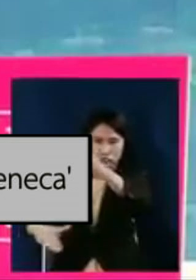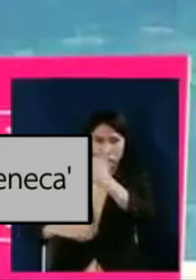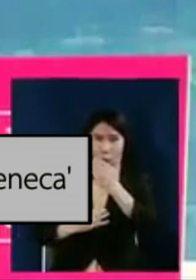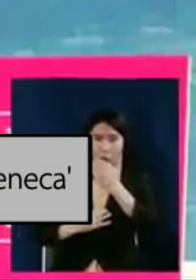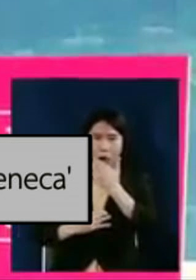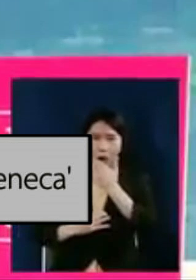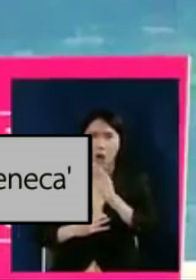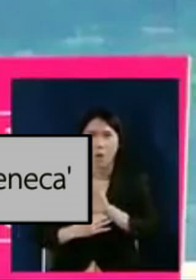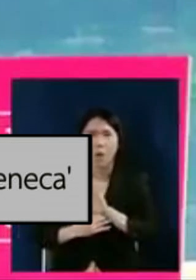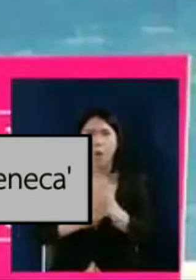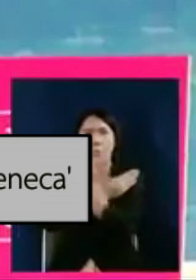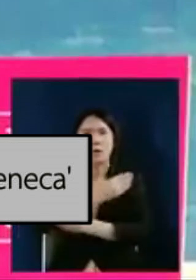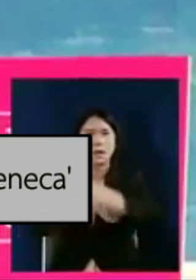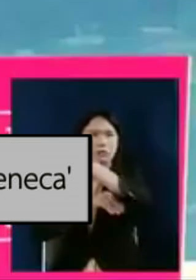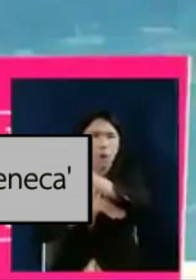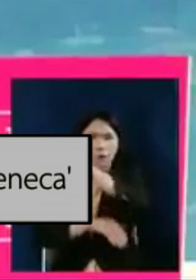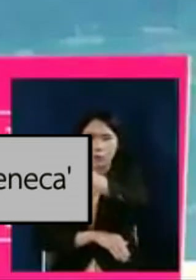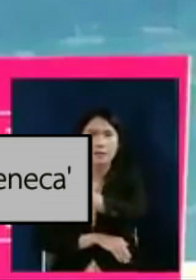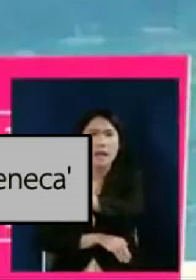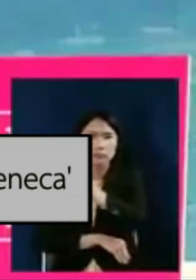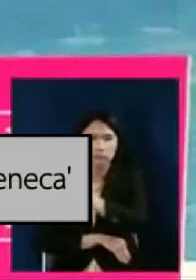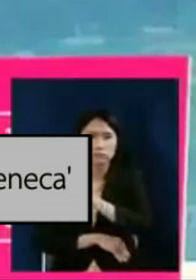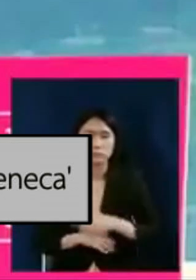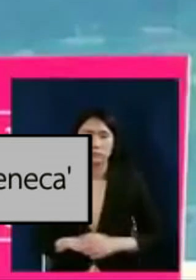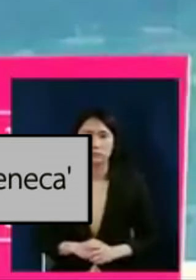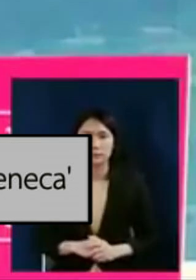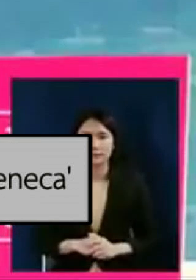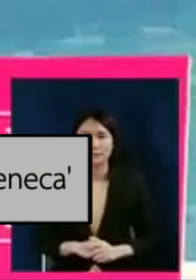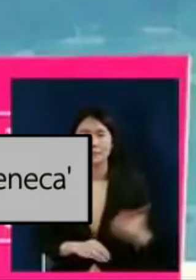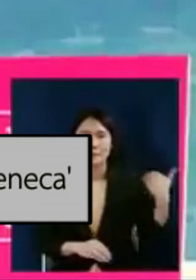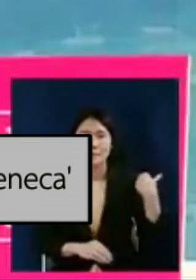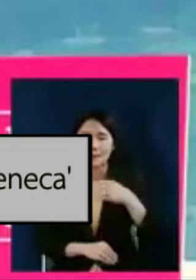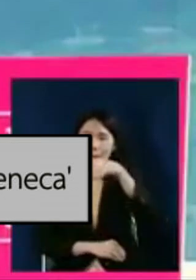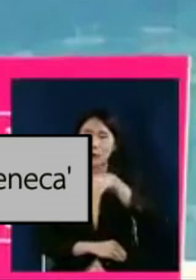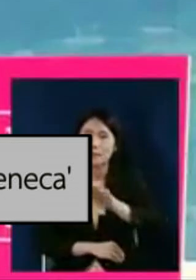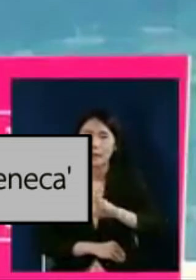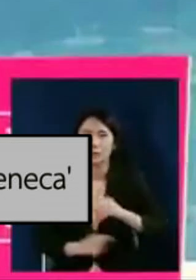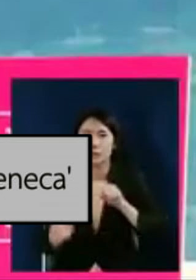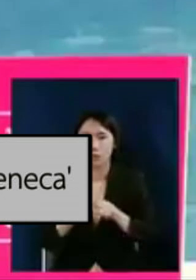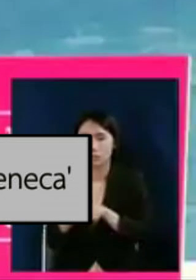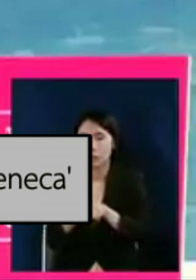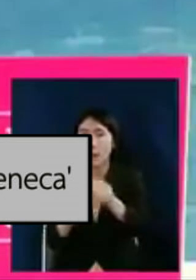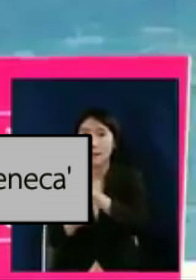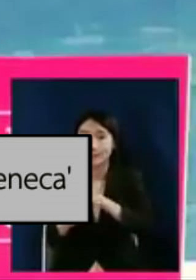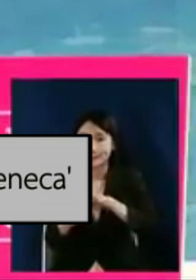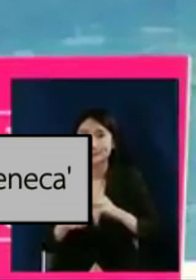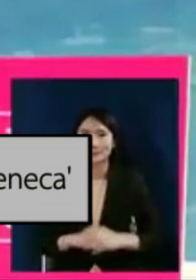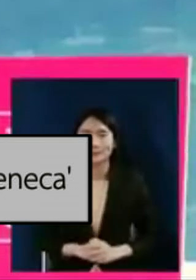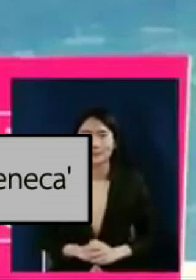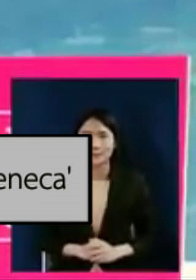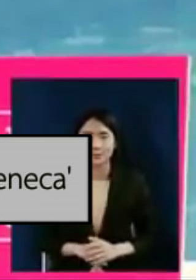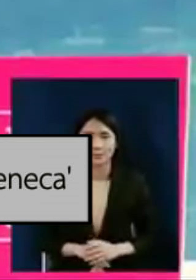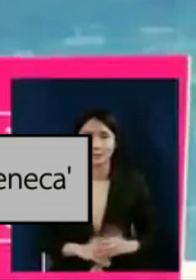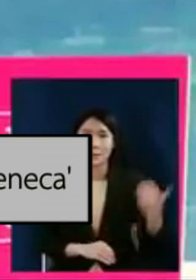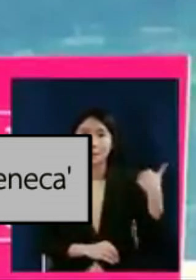อันนี้ก็คือของแอกซ่าซิลิกานะครับนอกจากแอสซาซิลิก้าแล้วเนี่ยที่ใช้ไวรัส vectorเนี่ยนะครับก็ยัง